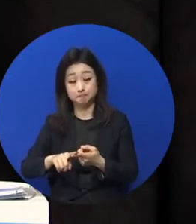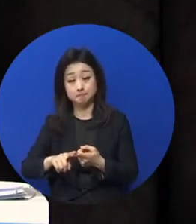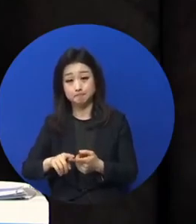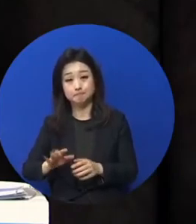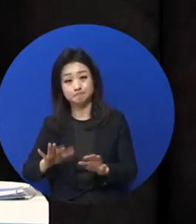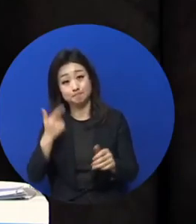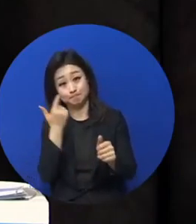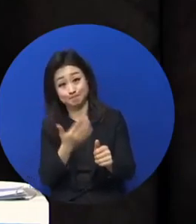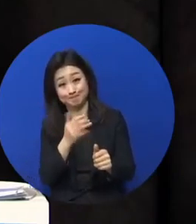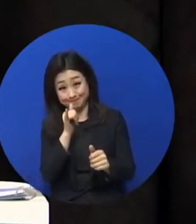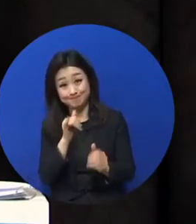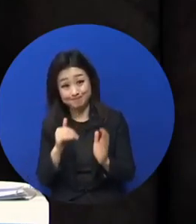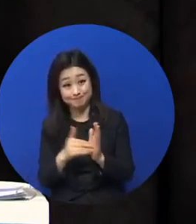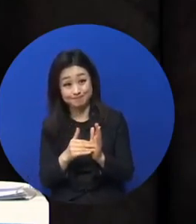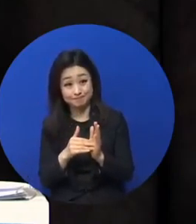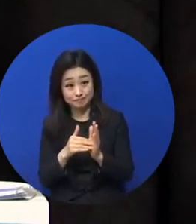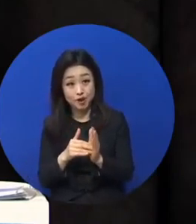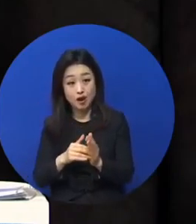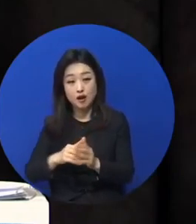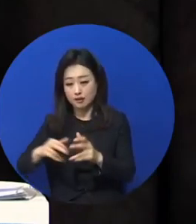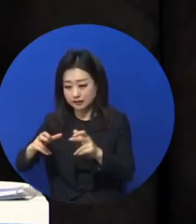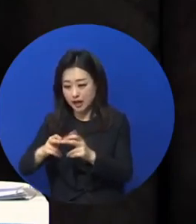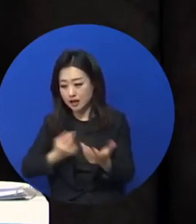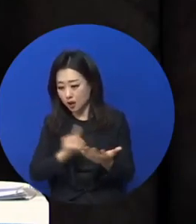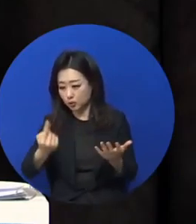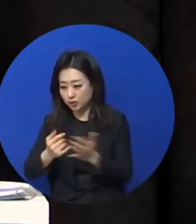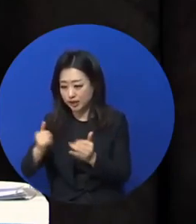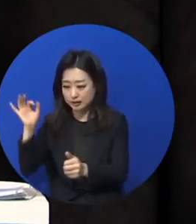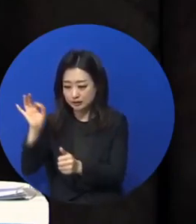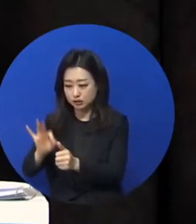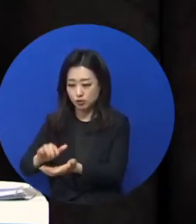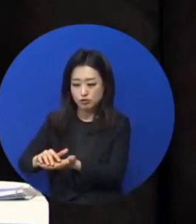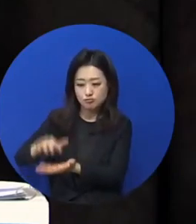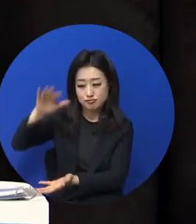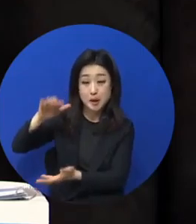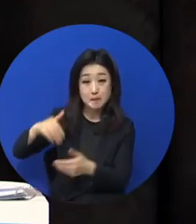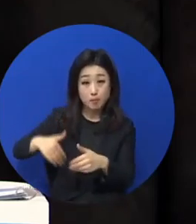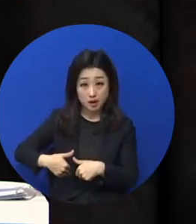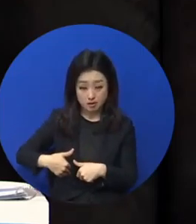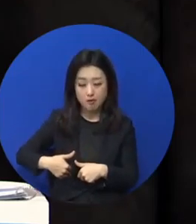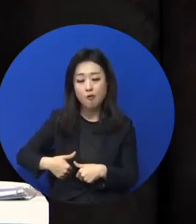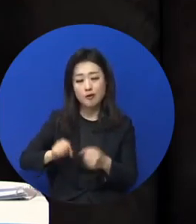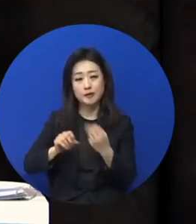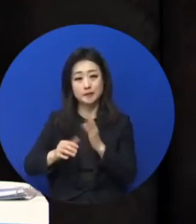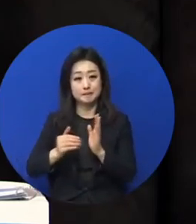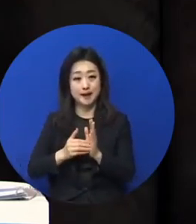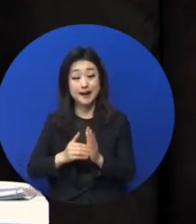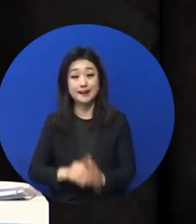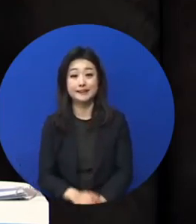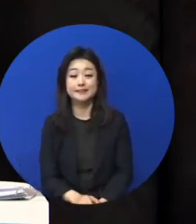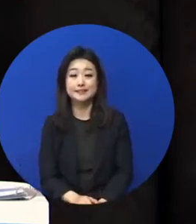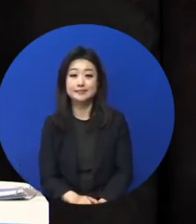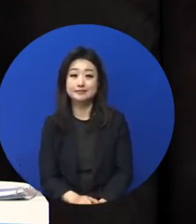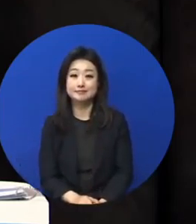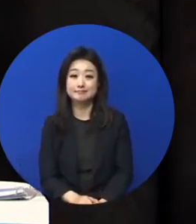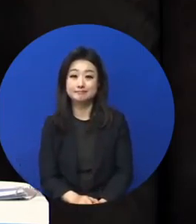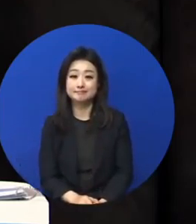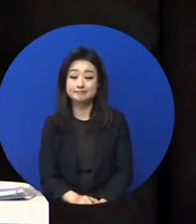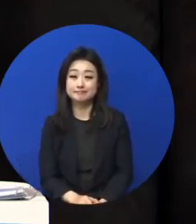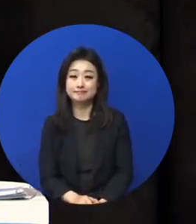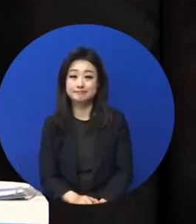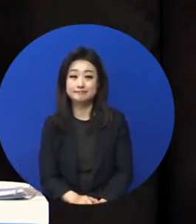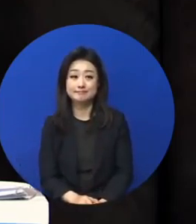질문을 해주셨는데 두터운 어떤 행정을 좀 펼치는 그런 말씀까지 해주셨습니다. 이제 실시간 채팅창에 남겨주신